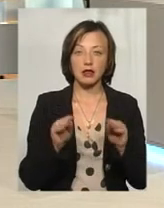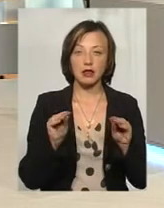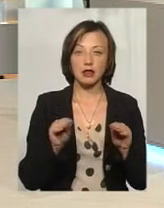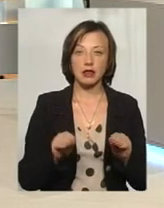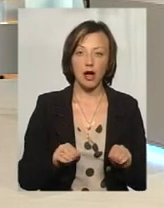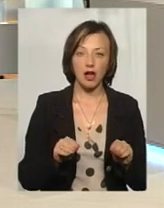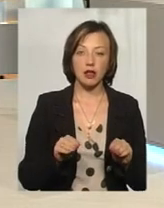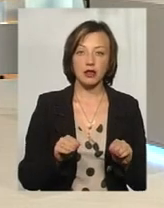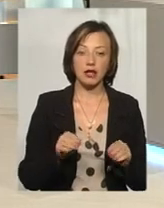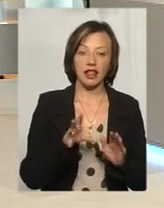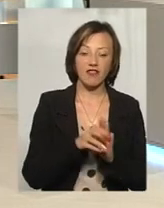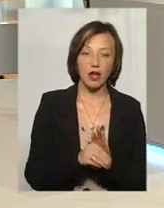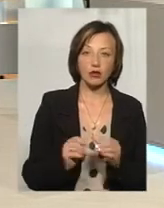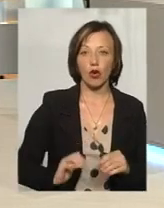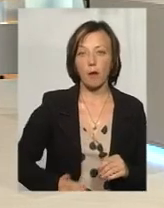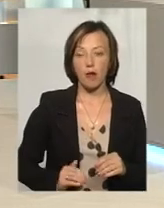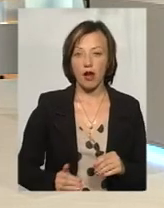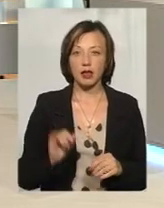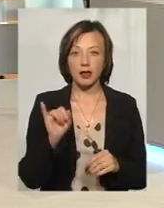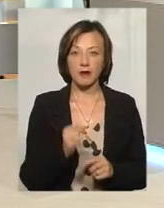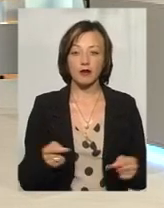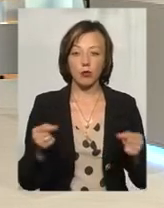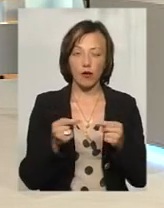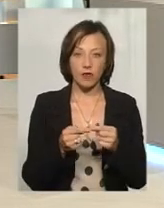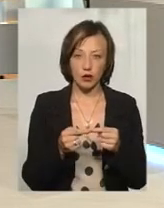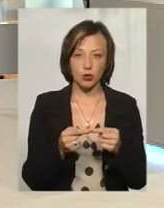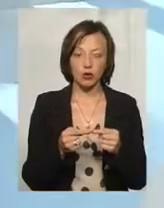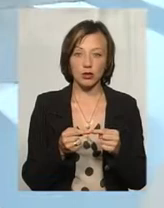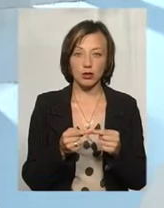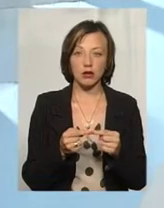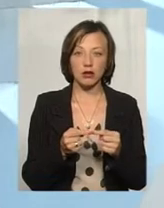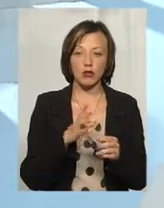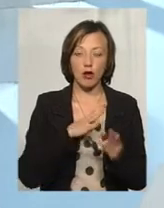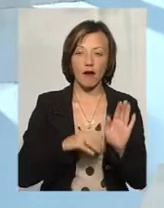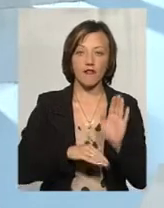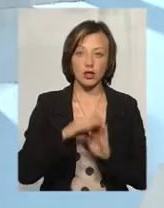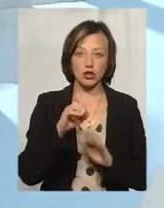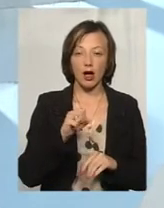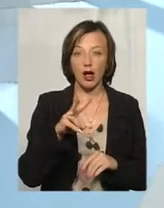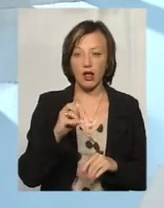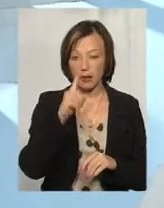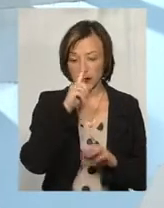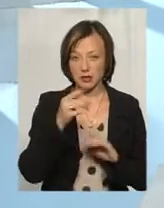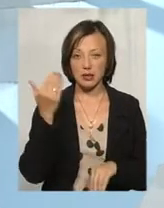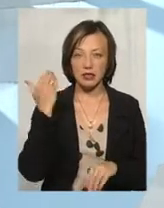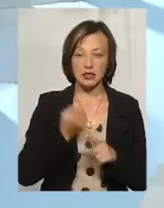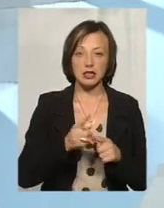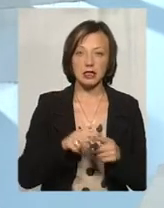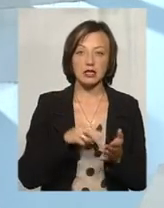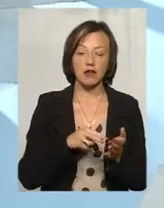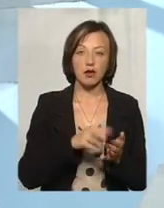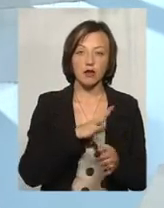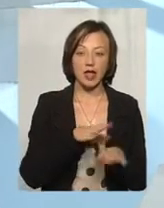чи інвесторів, чи компанії, і відповідно, вона була вища. Але буквально місяць назад ця ставка